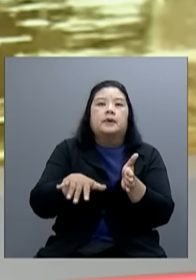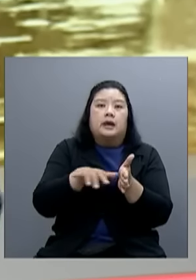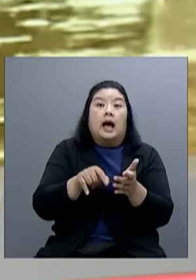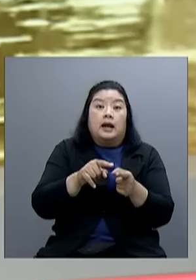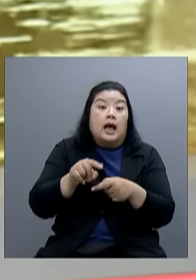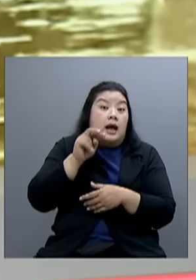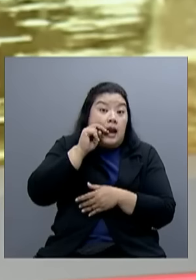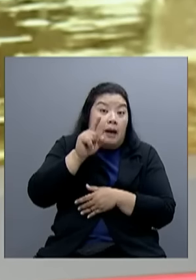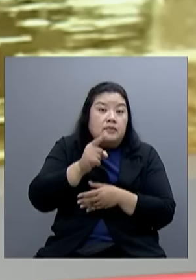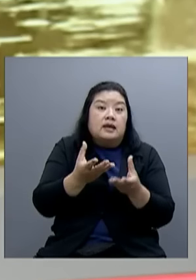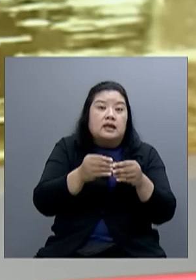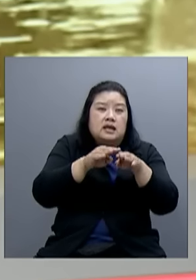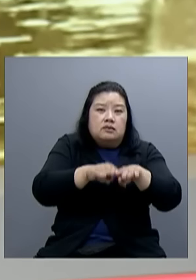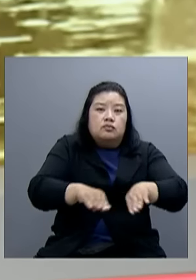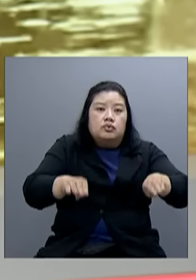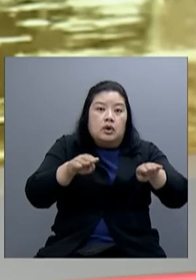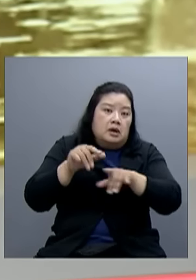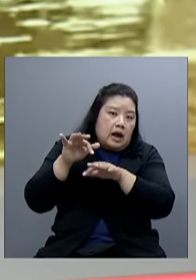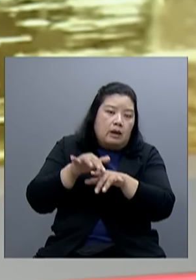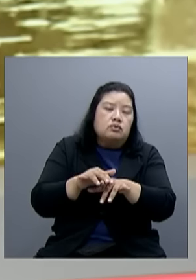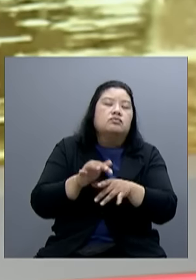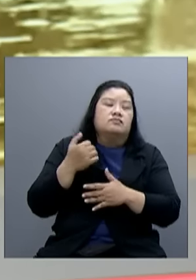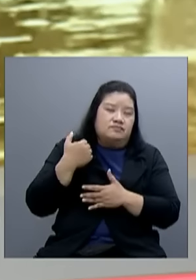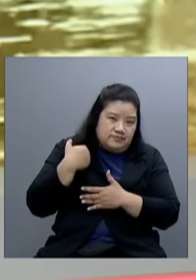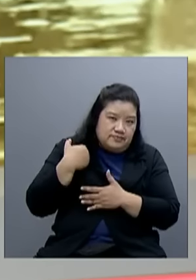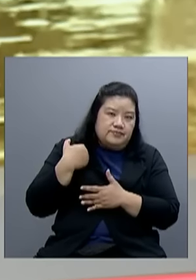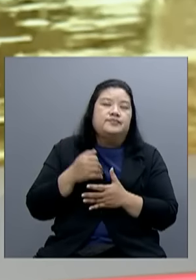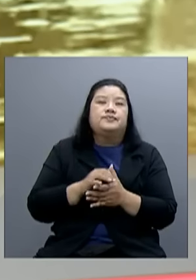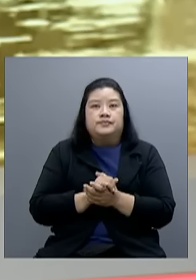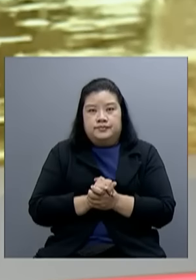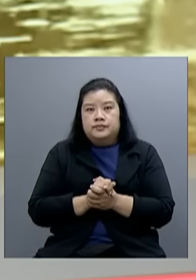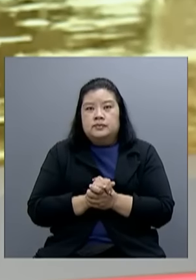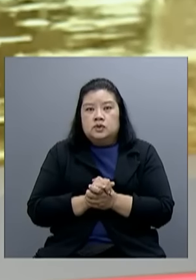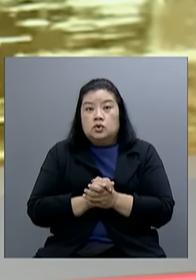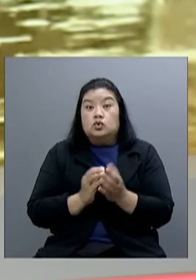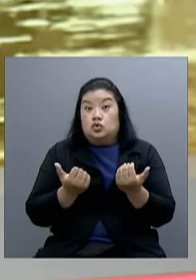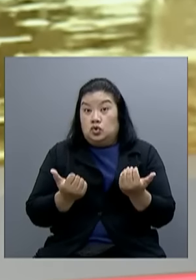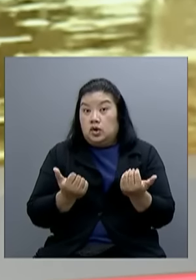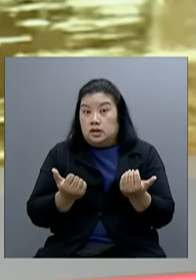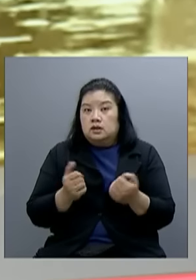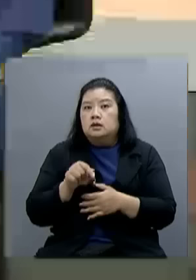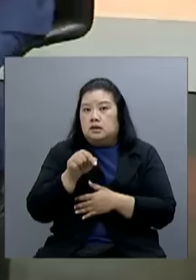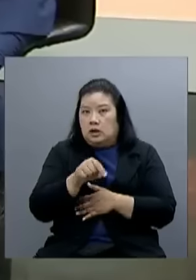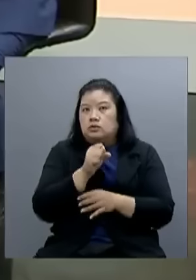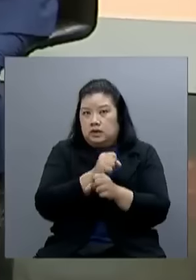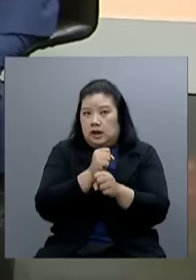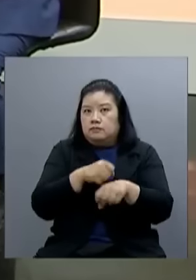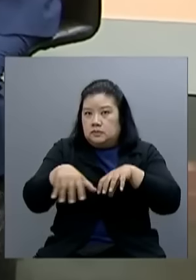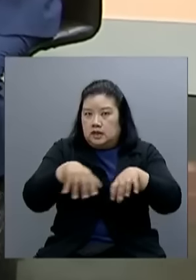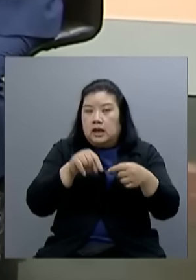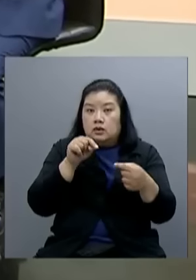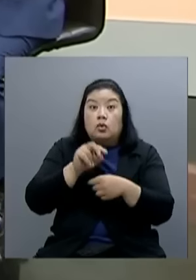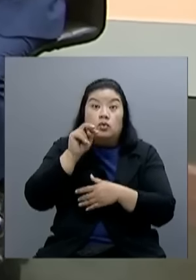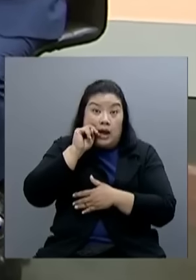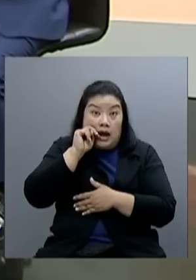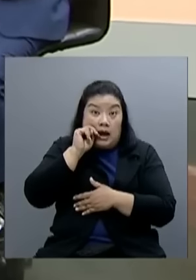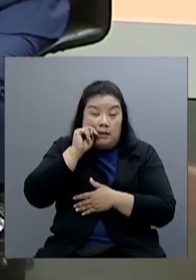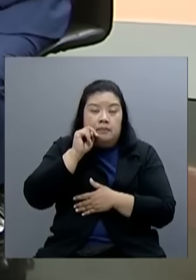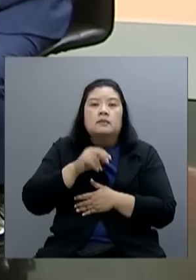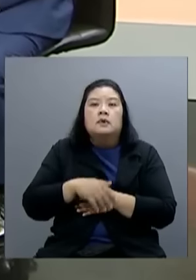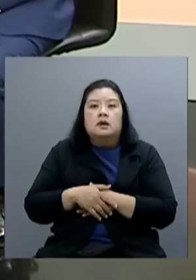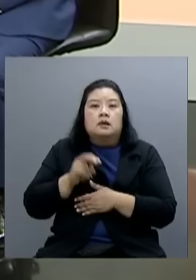ะต้องระบายต่อลงมาเนี่ยครับไอ้ตรงนี้ครับในเบื้องต้นนะครับหลังจากนี้ไปเนี่ยอย่างน้อยก็1สัปดาห์ในพื้นที่ริมแม่น้ำนะครับ